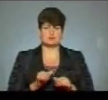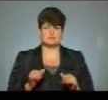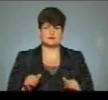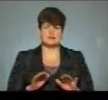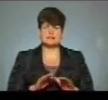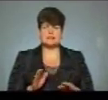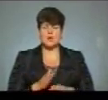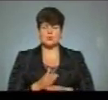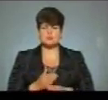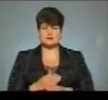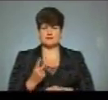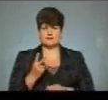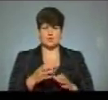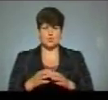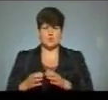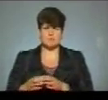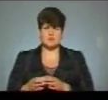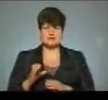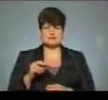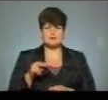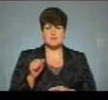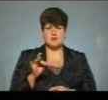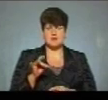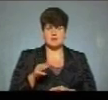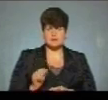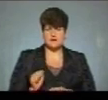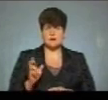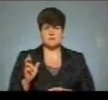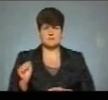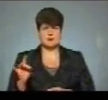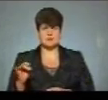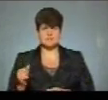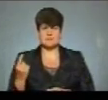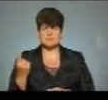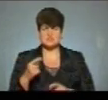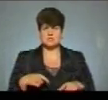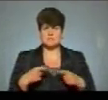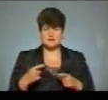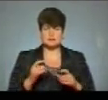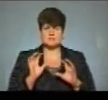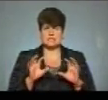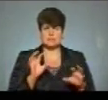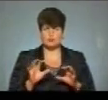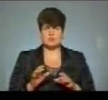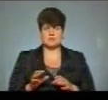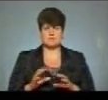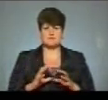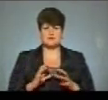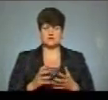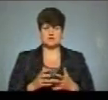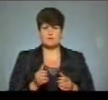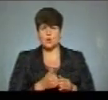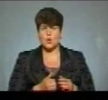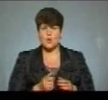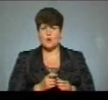розвиватися. Дітей розділили на дві команди – «Спарта» і «Барса». Першою – естафета «Біг з баскетбольним м'ячем». Оббігаючи змійкою фішки